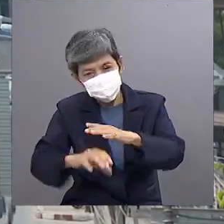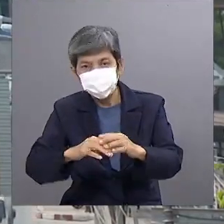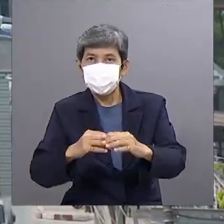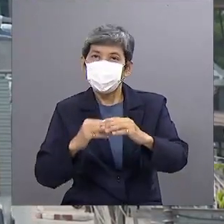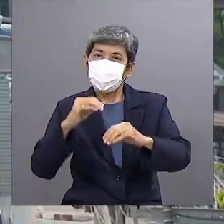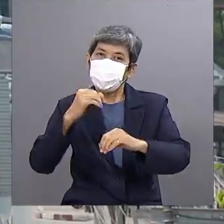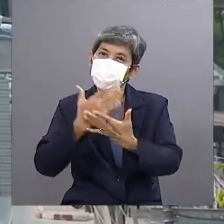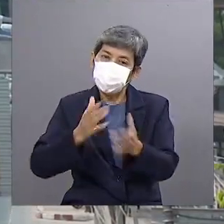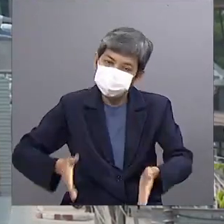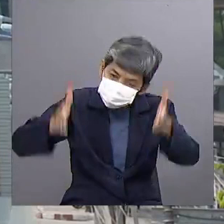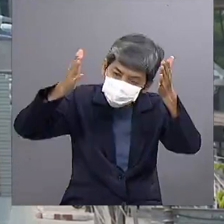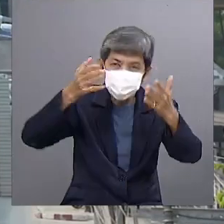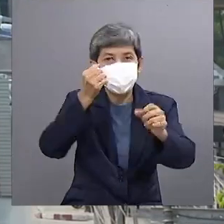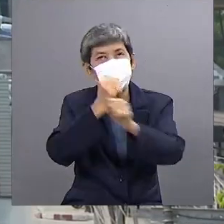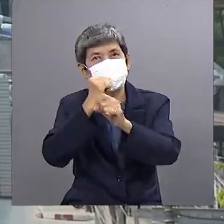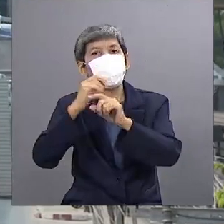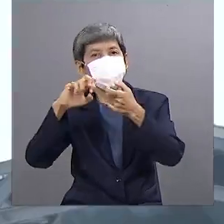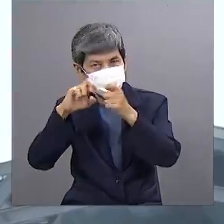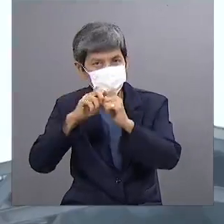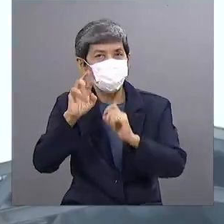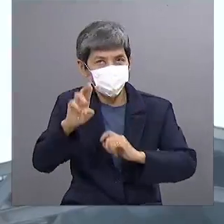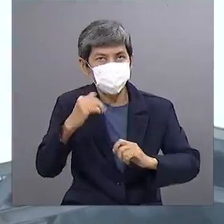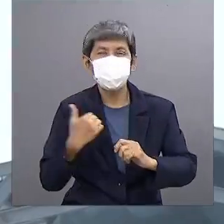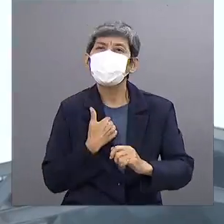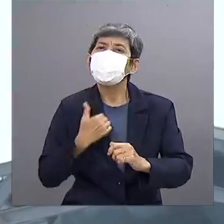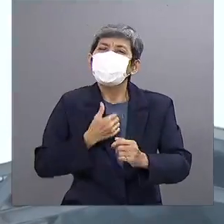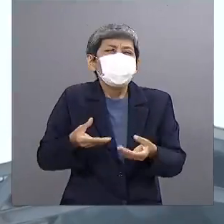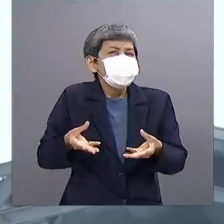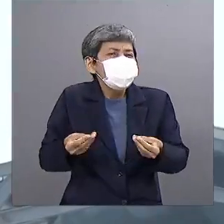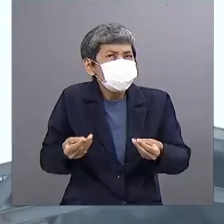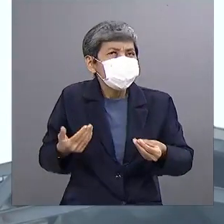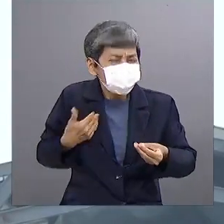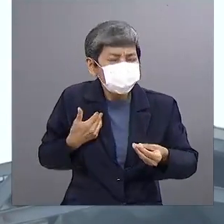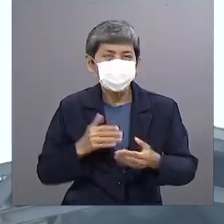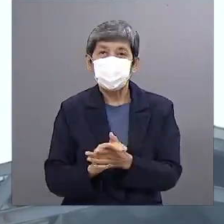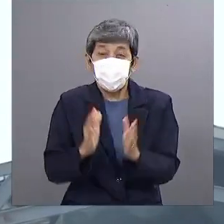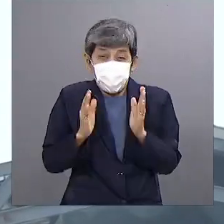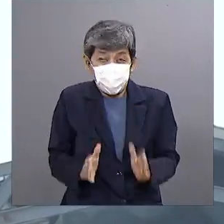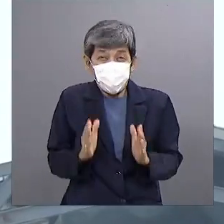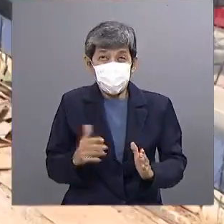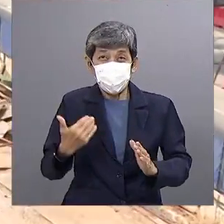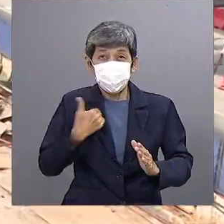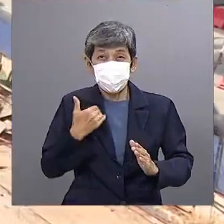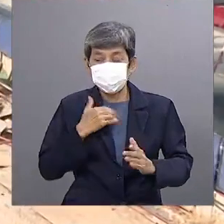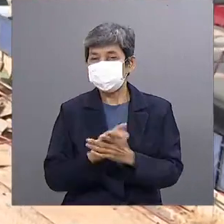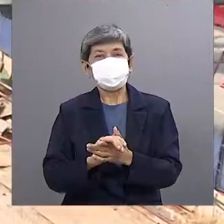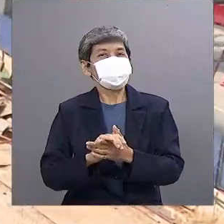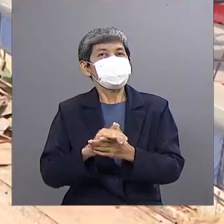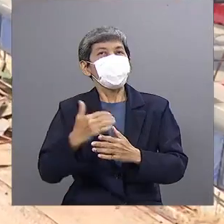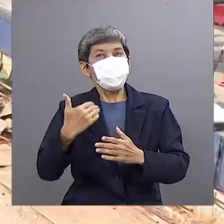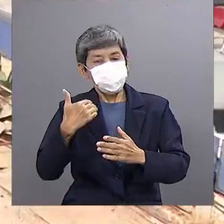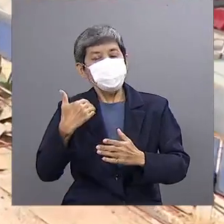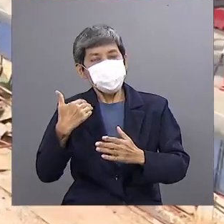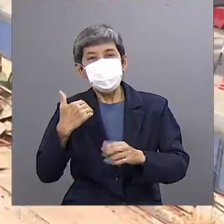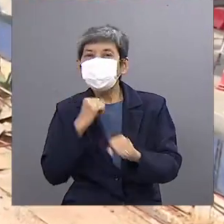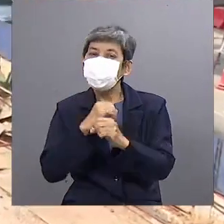งคนเล็กคนน้อยที่อยู่ในพื้นที่อย่างมากมายคนบางคนเนี่ยนะครับที่มีขีดความสามารถทางเศรษฐกิ